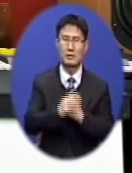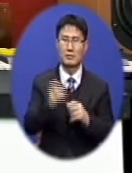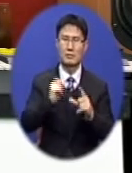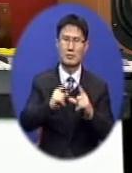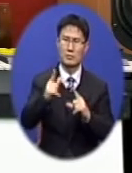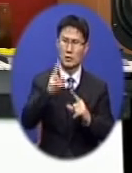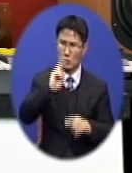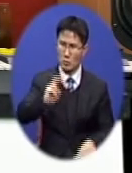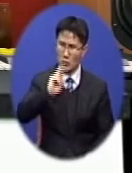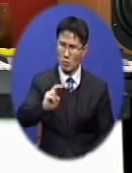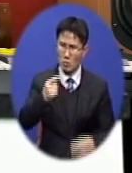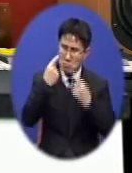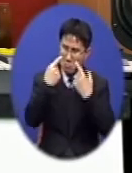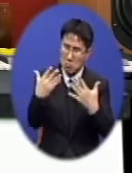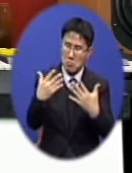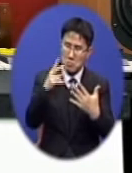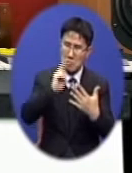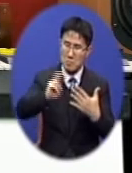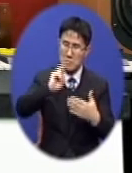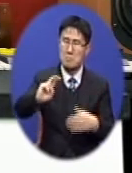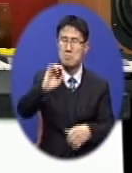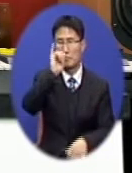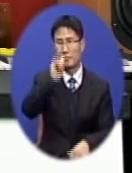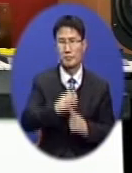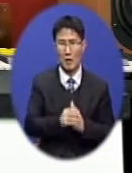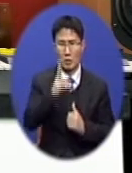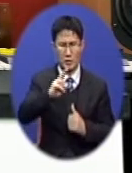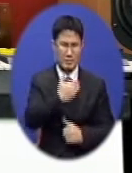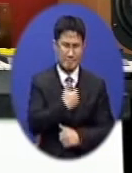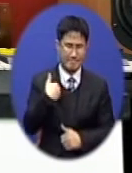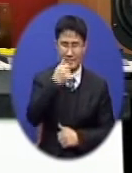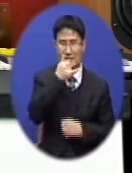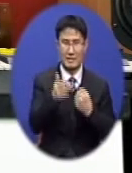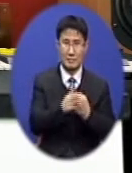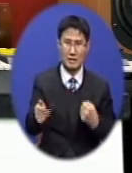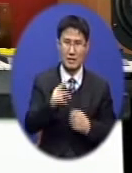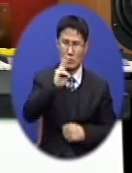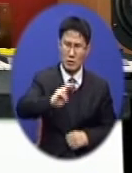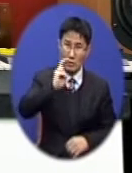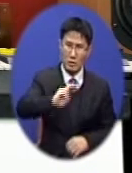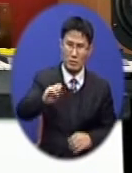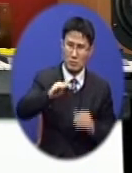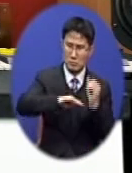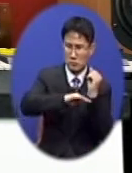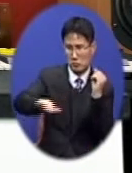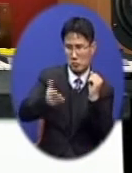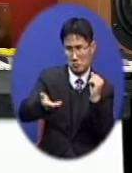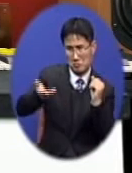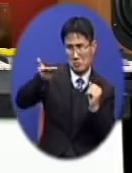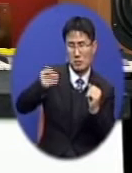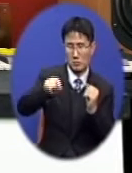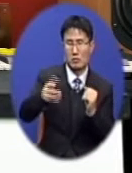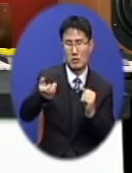대부분 다 노래를 정확하게 부른다는 거예요. 그렇죠. 네. 네. 노래에 또 자신 있기 때문에 이렇게 네. 노래가 수준 있는 노래를 들고 나온다 이거죠.